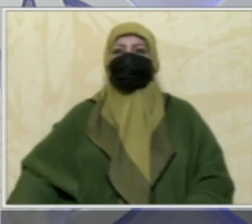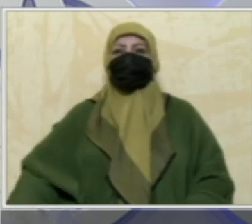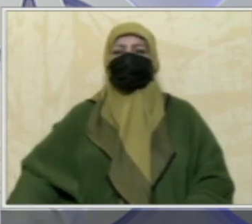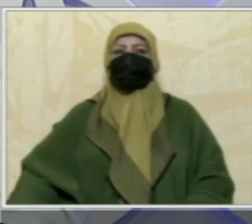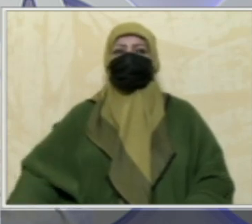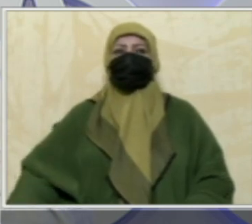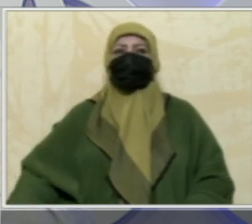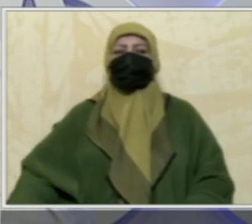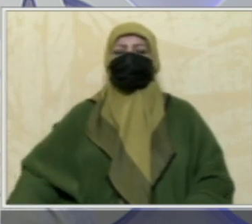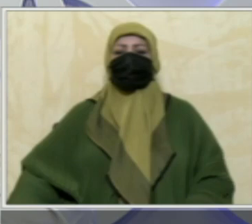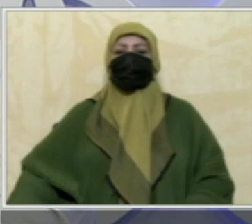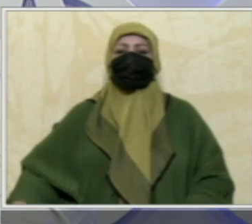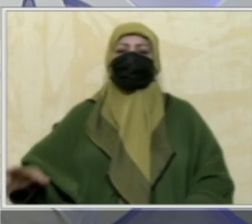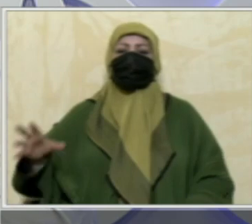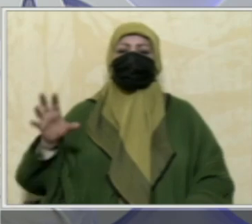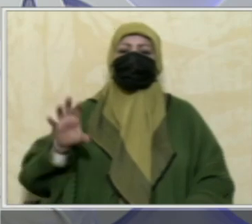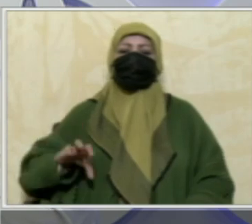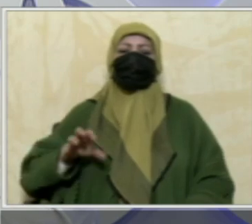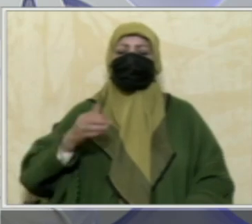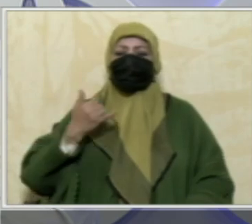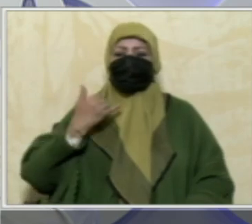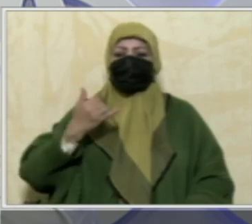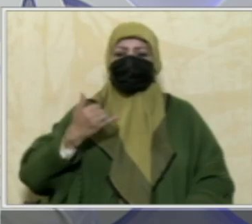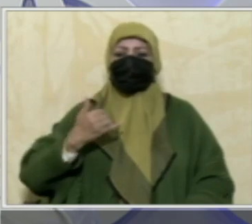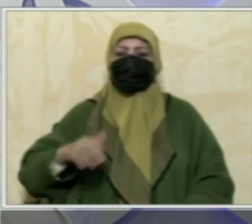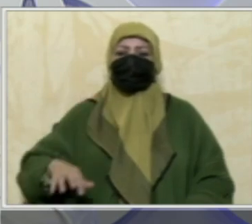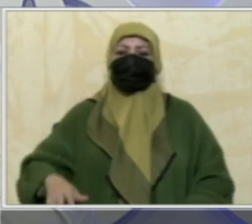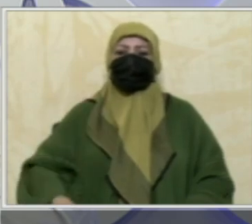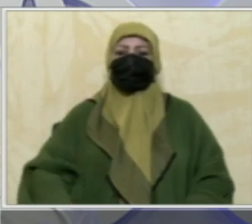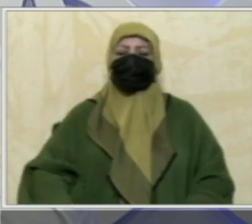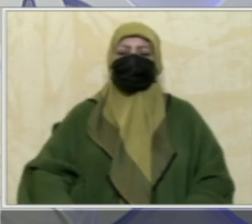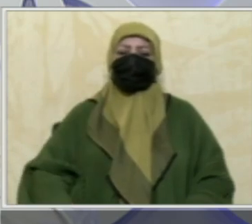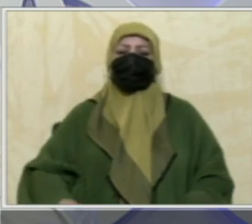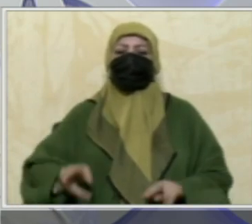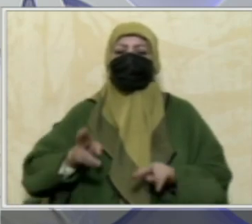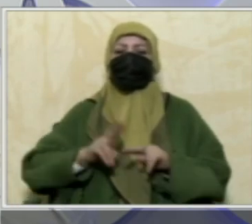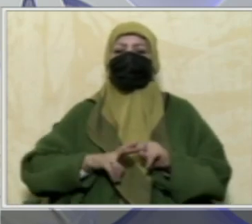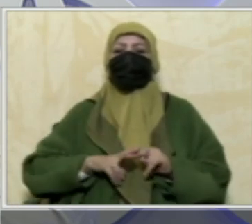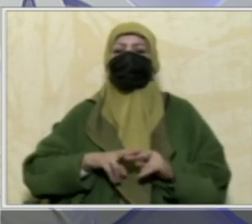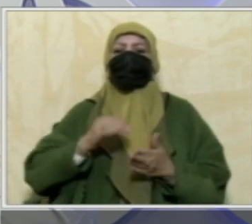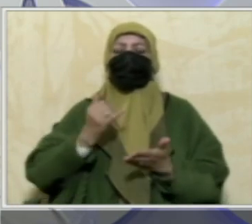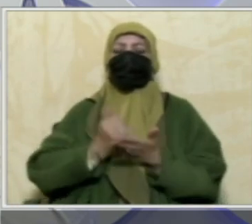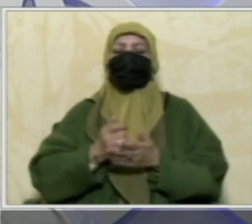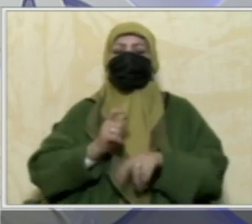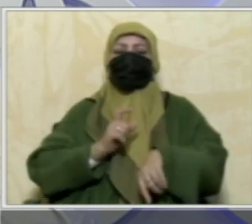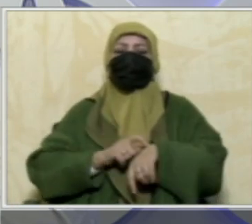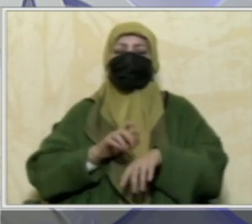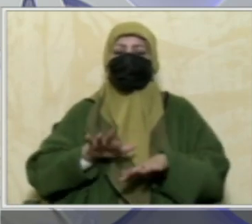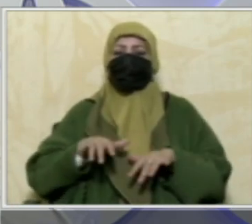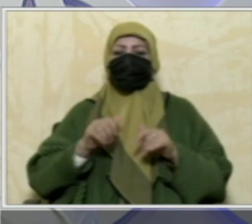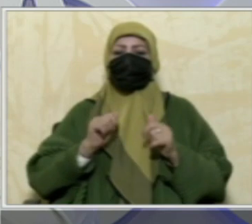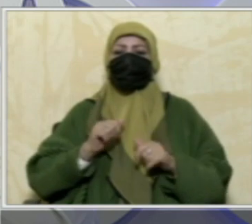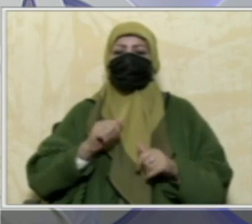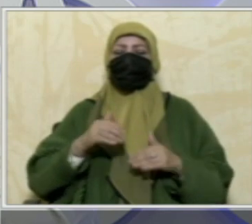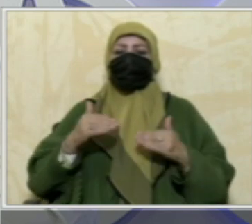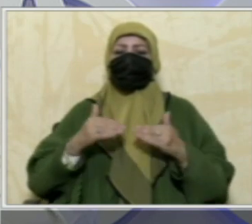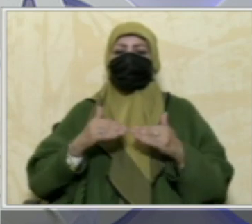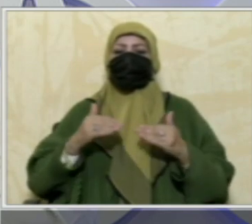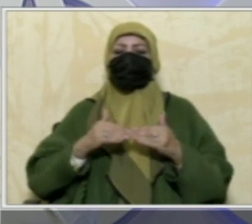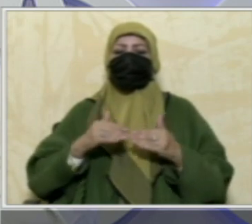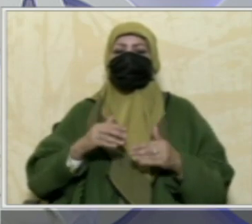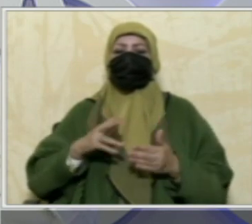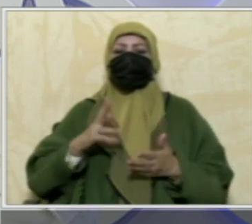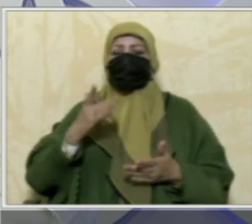على بركه الله الوقت يداهمنا ميلاد من سبها هل تجزئ الاضحيه مع قطع جزء